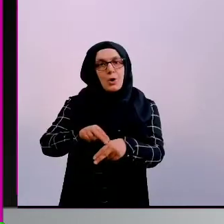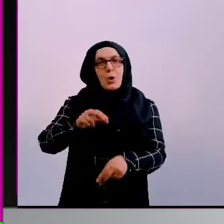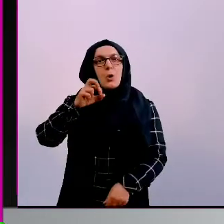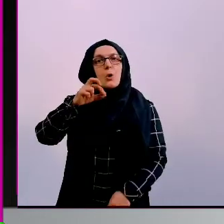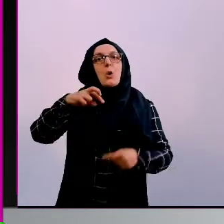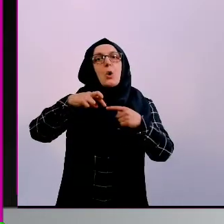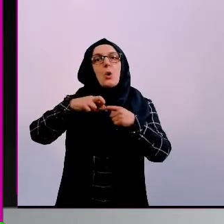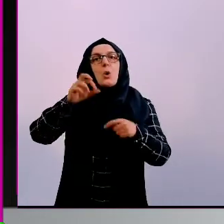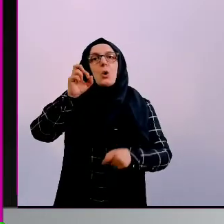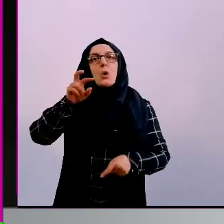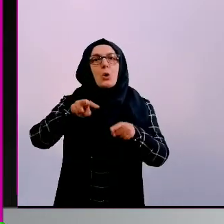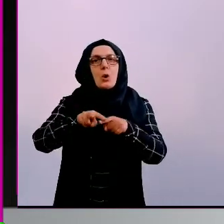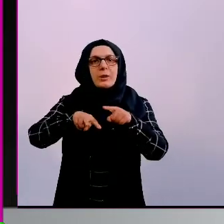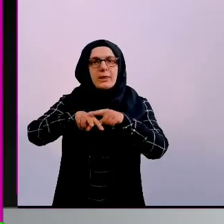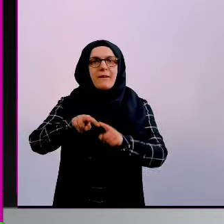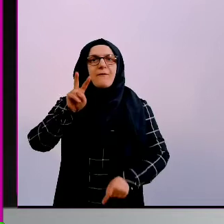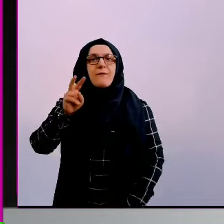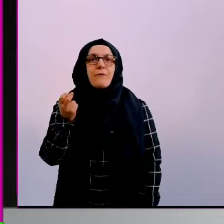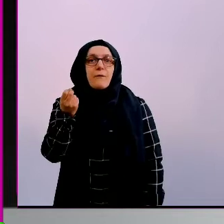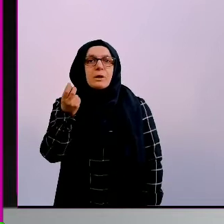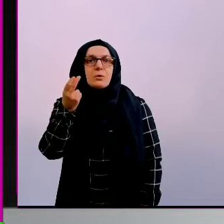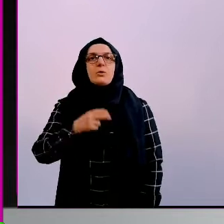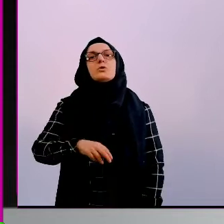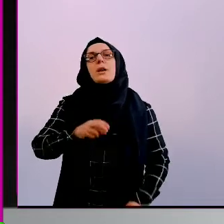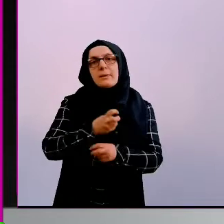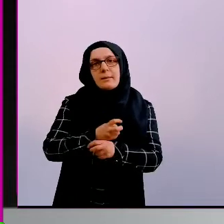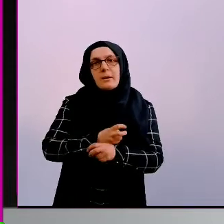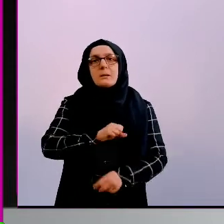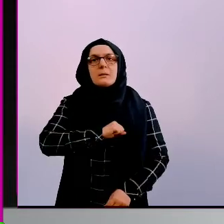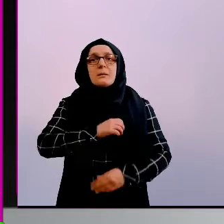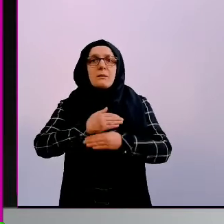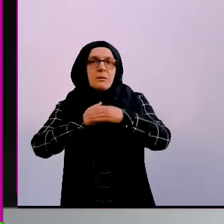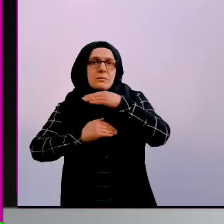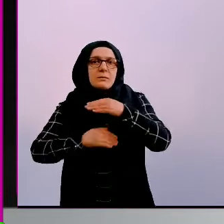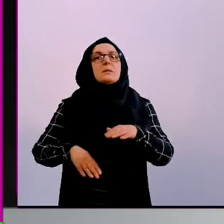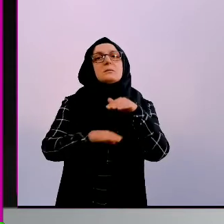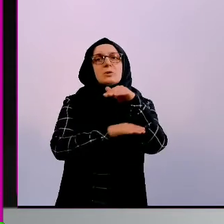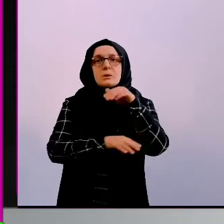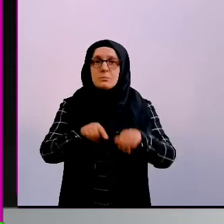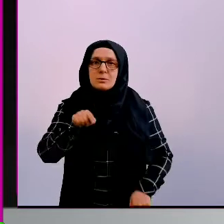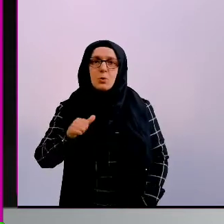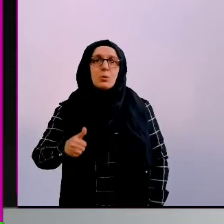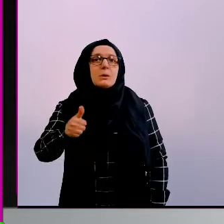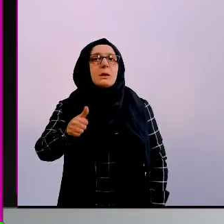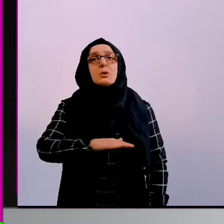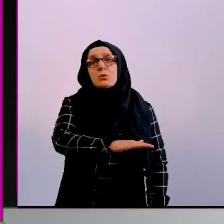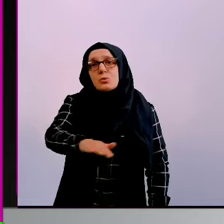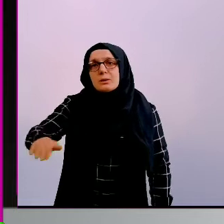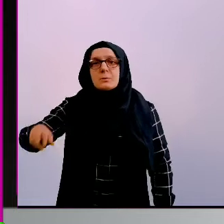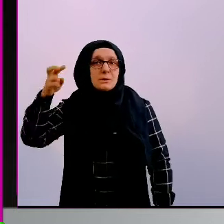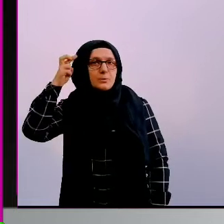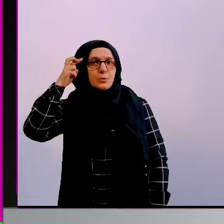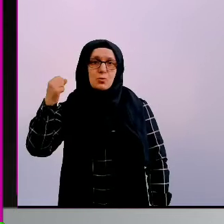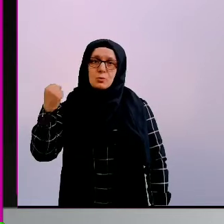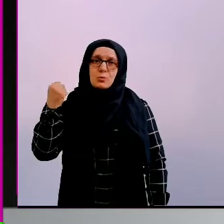Koronavirüs tehdidi altında yaşadığımız şu günlerde çocuklarımızın psikolojik gücünü korumak ve arttırmak en önemli sorumluluklarımızdan